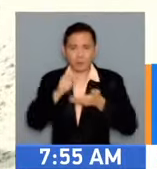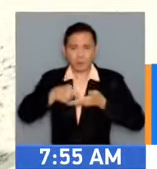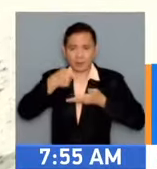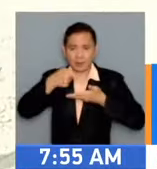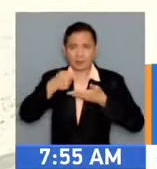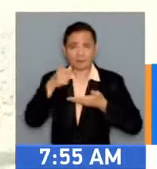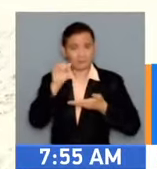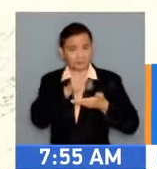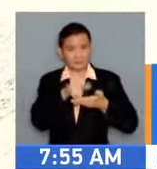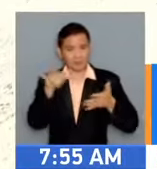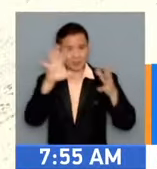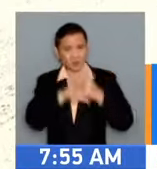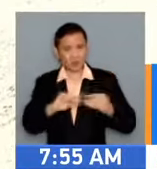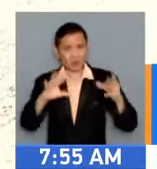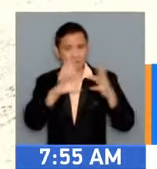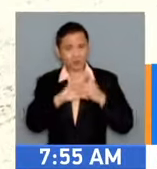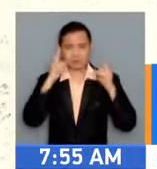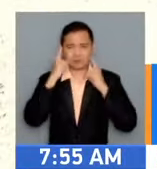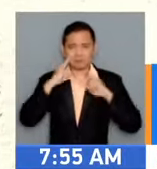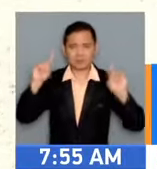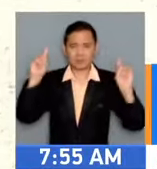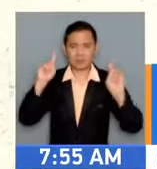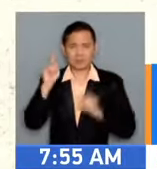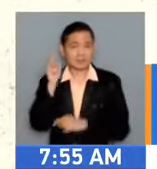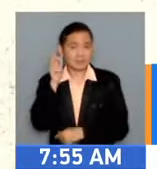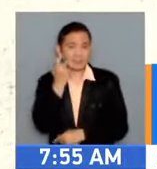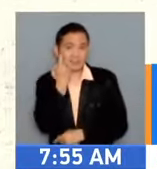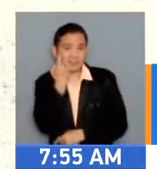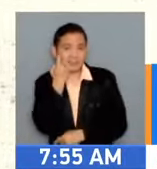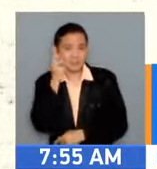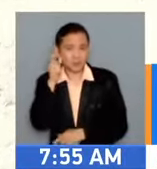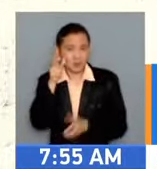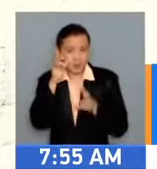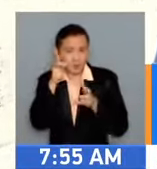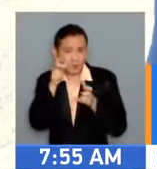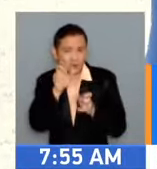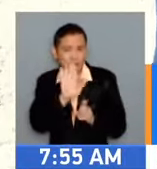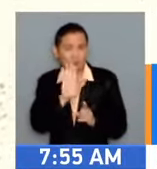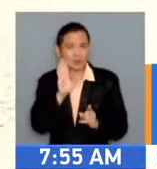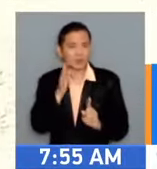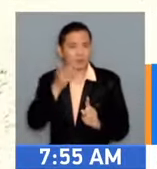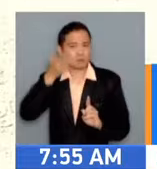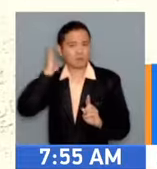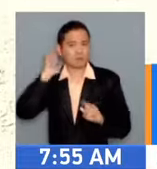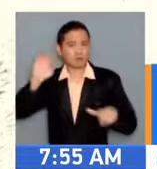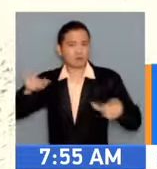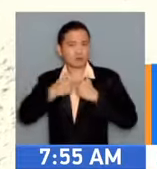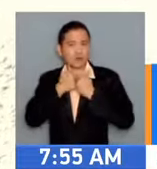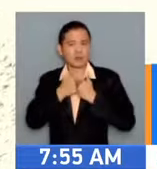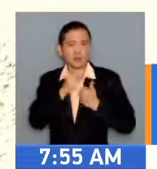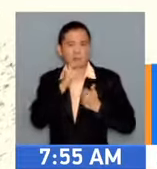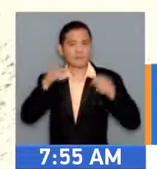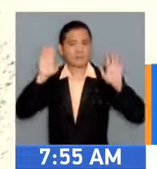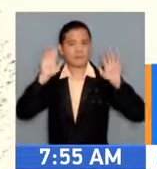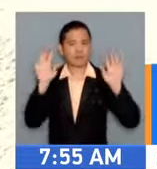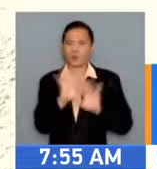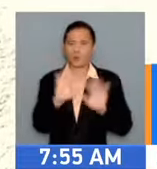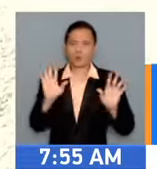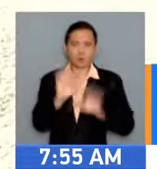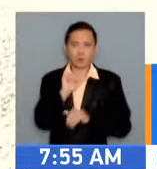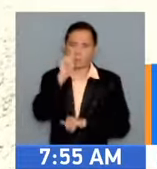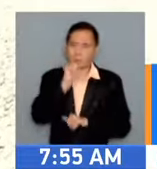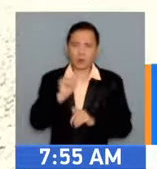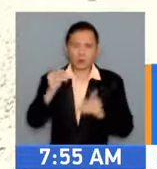yung subok lang, no, Diwata? Oo, subok lang. Huwag lang tayo sumuko sa hamon ng buhay. Totoo. Kasi darating din ang panahon na ayon sa atin ang